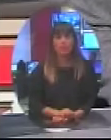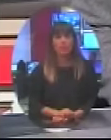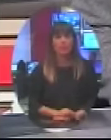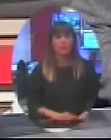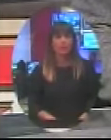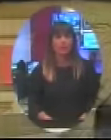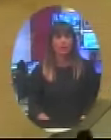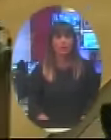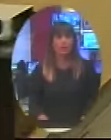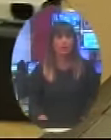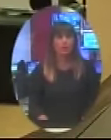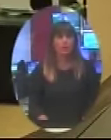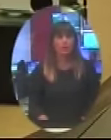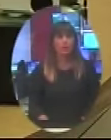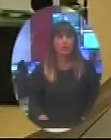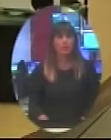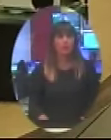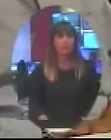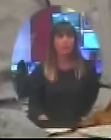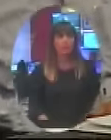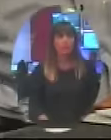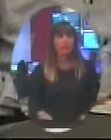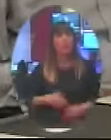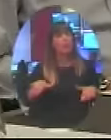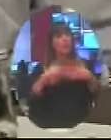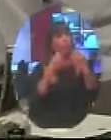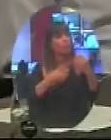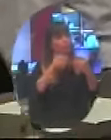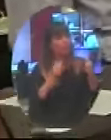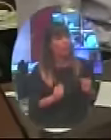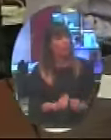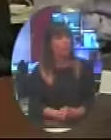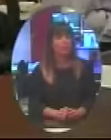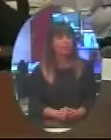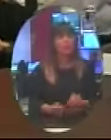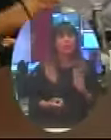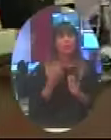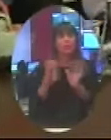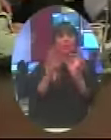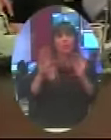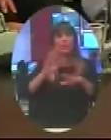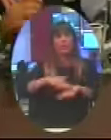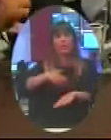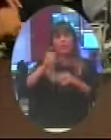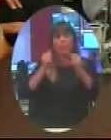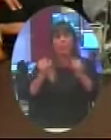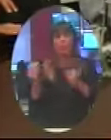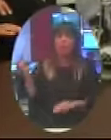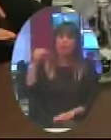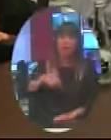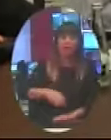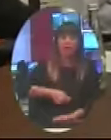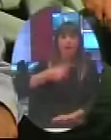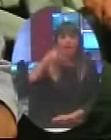ישראלי. אדוני שר הביטחון, בוקר טוב. לראשונה מאז נכנס לתפקיד שר הביטחון הופיע היום השר ליברמן בוועדת